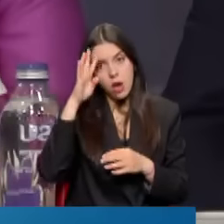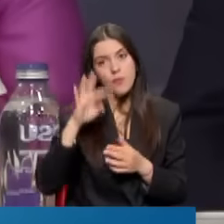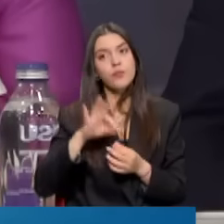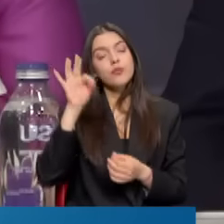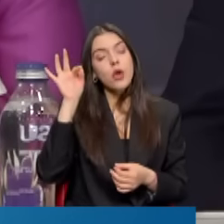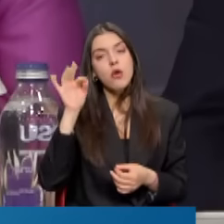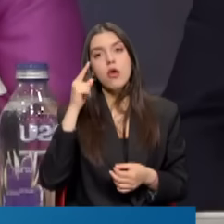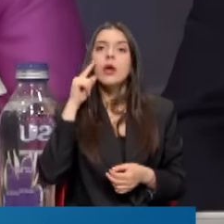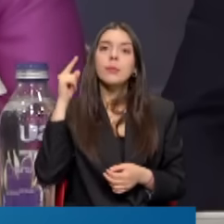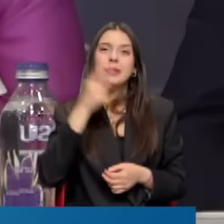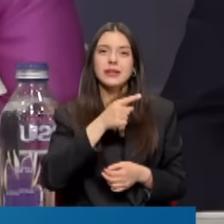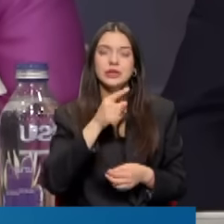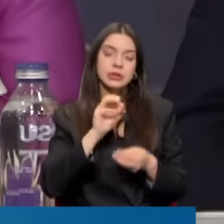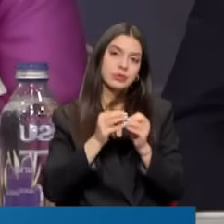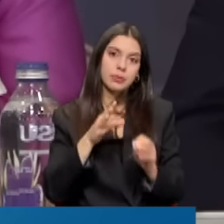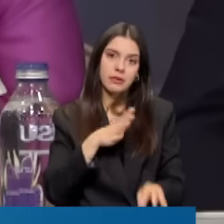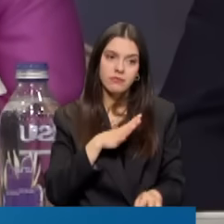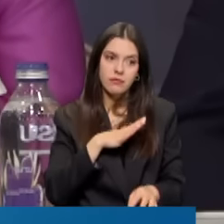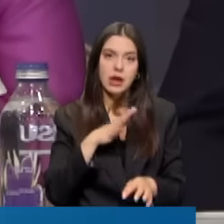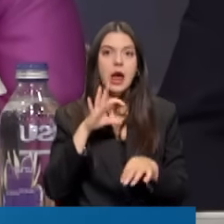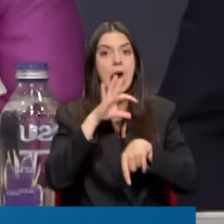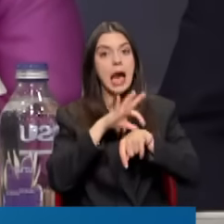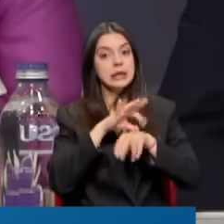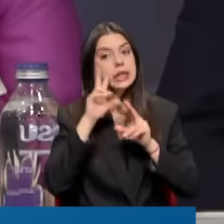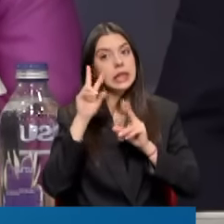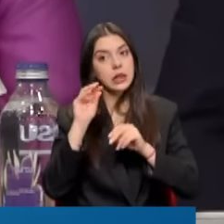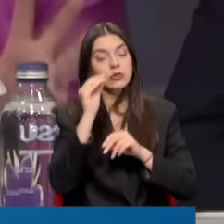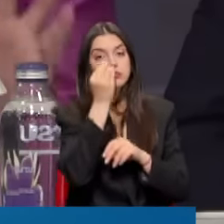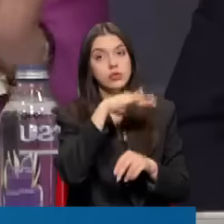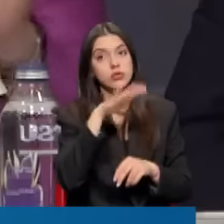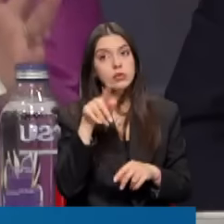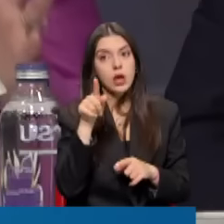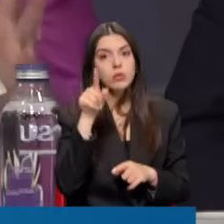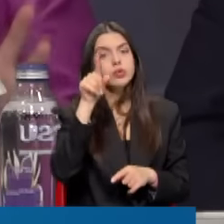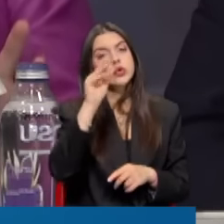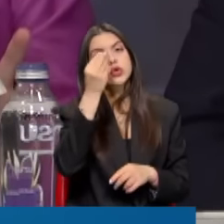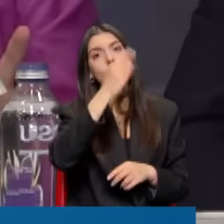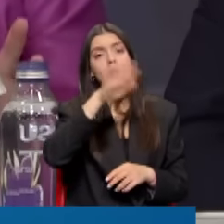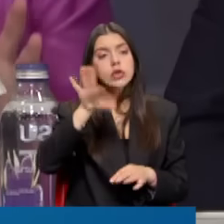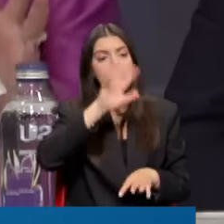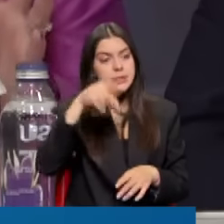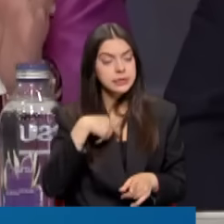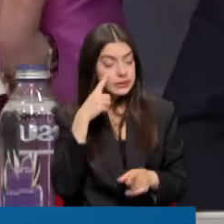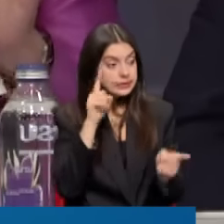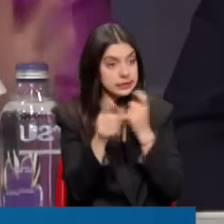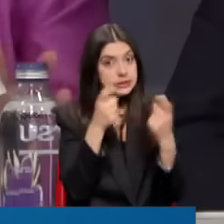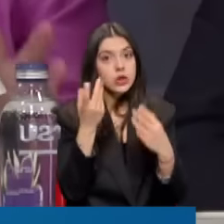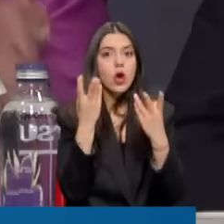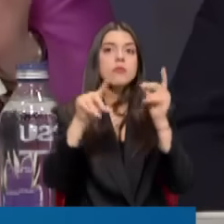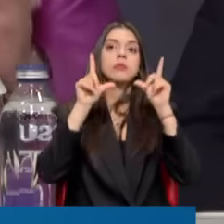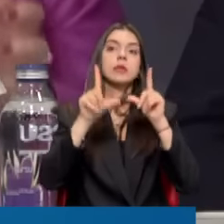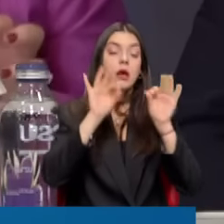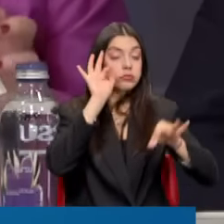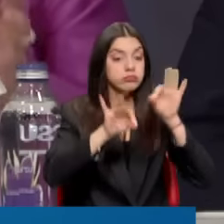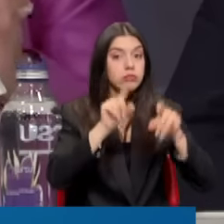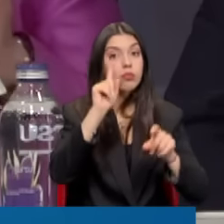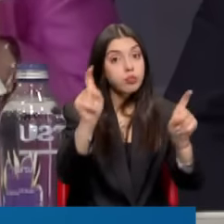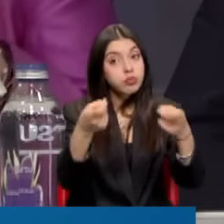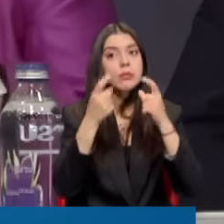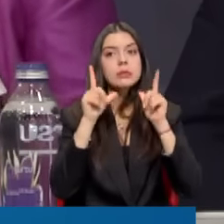açısından mevcuttu hastaneye çocuklarda bu çocukları bizim tespit edebilmemiz lazım yani